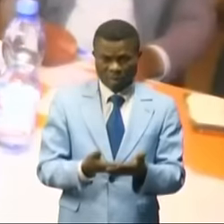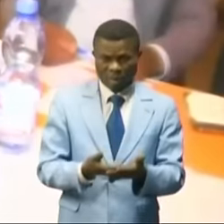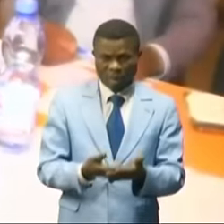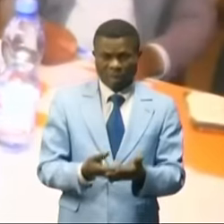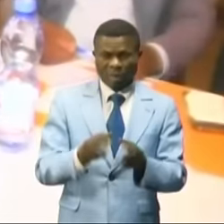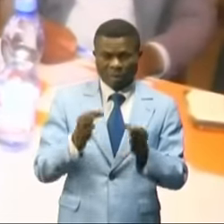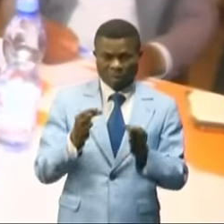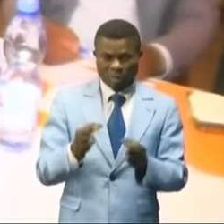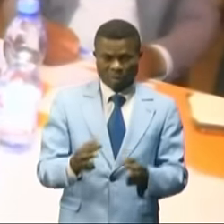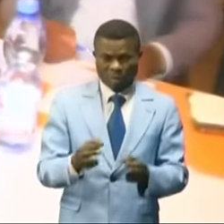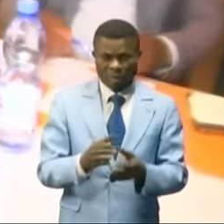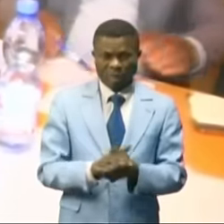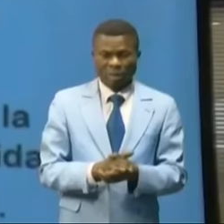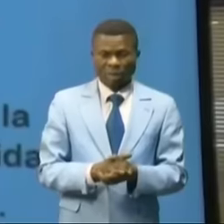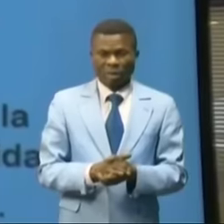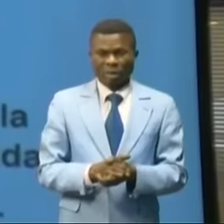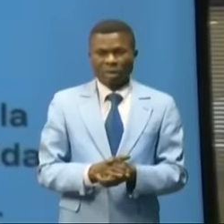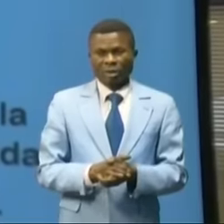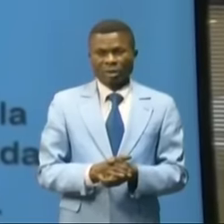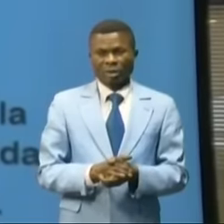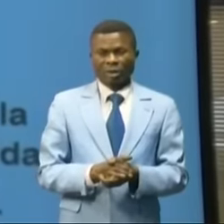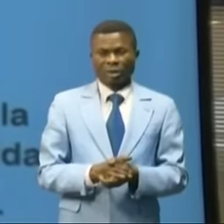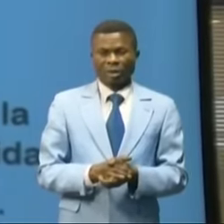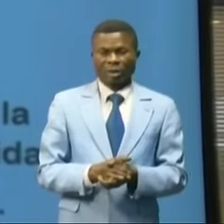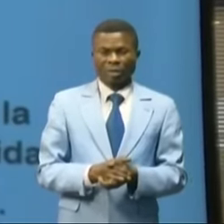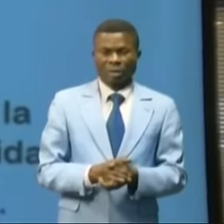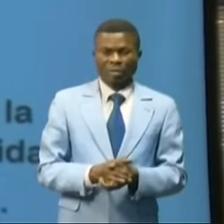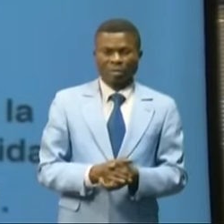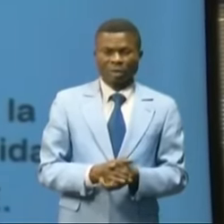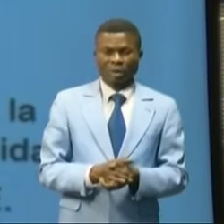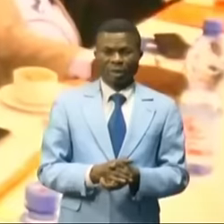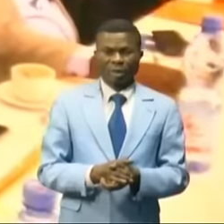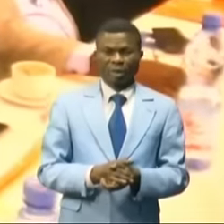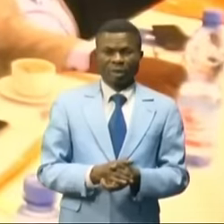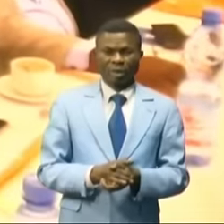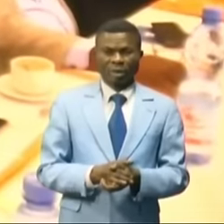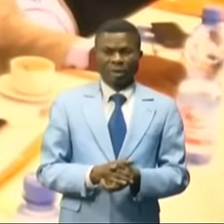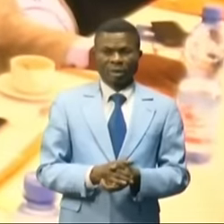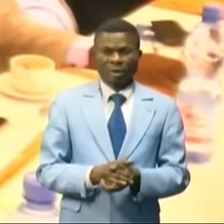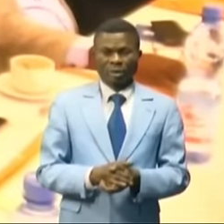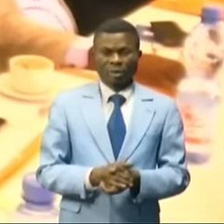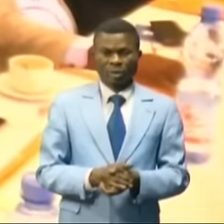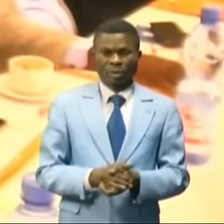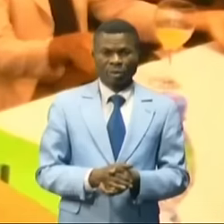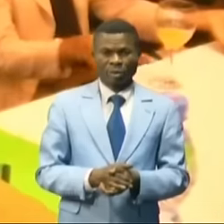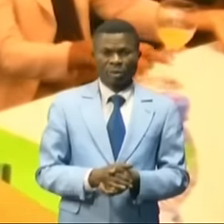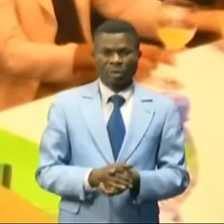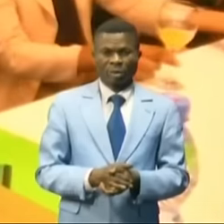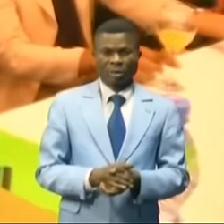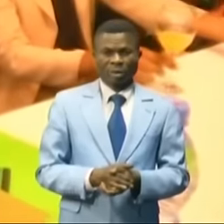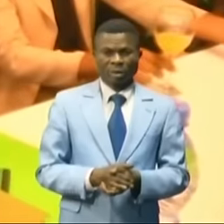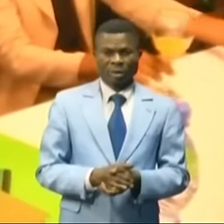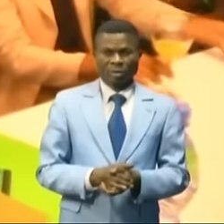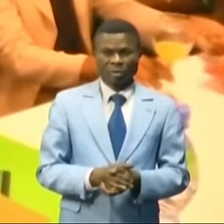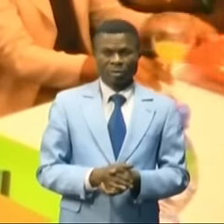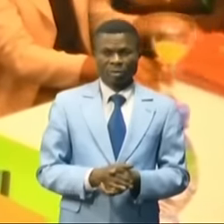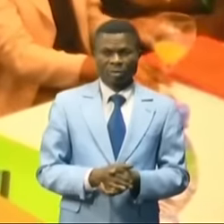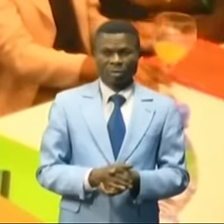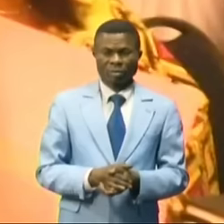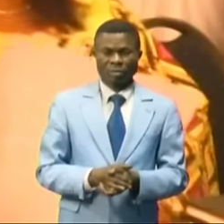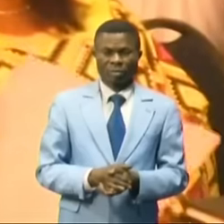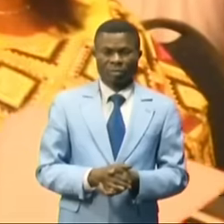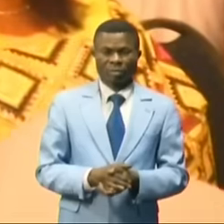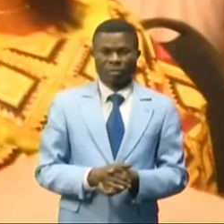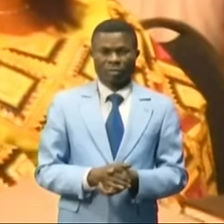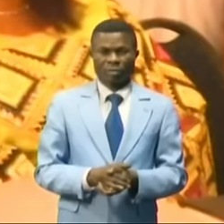les travaux de la collecte des données du rapport ITIE-RDC 2022 lancé à Kinshasa ce mardi